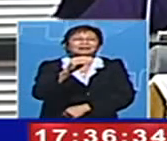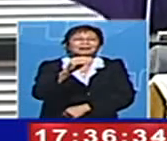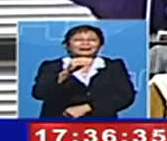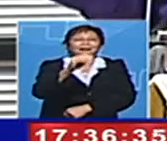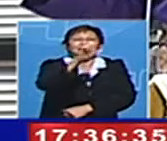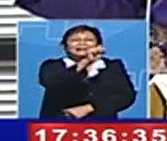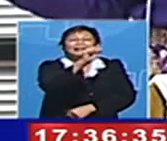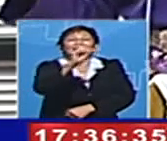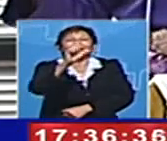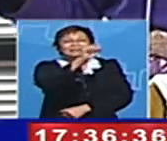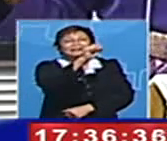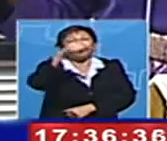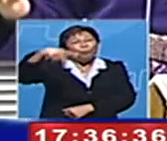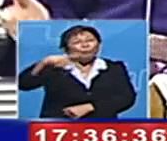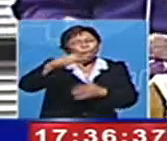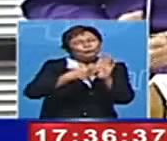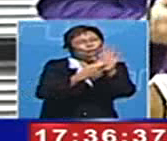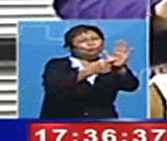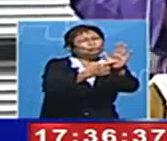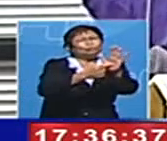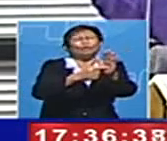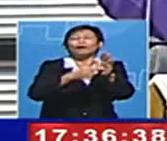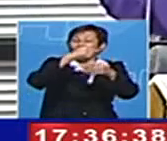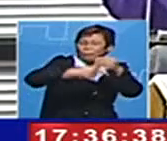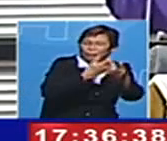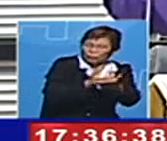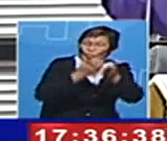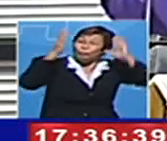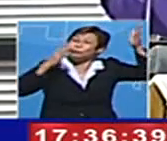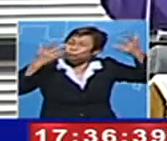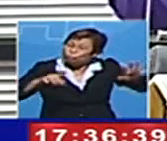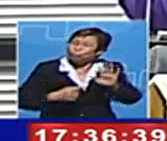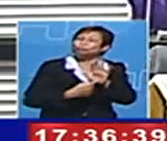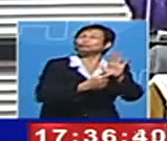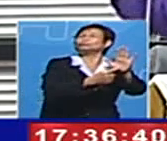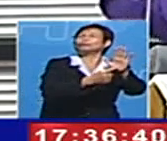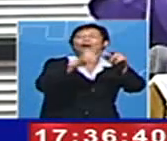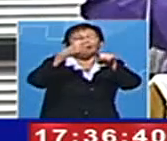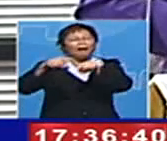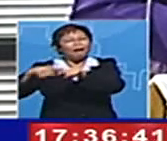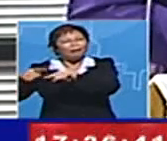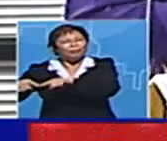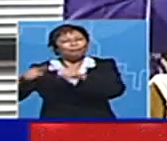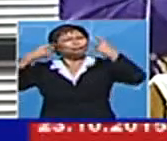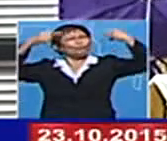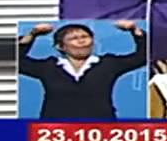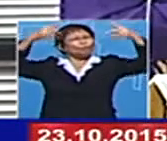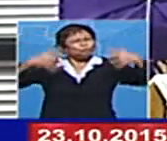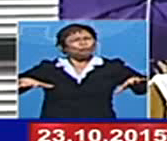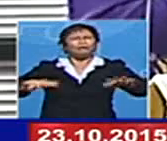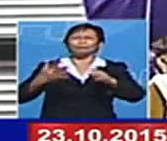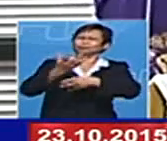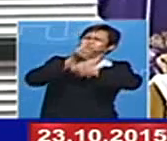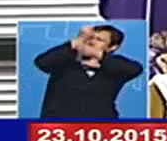sebenar tentang keadaan serta pengurusan ekonomi Malaysia malah pelbagai pencapaian telah kita